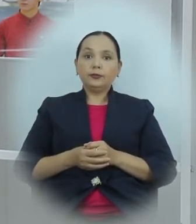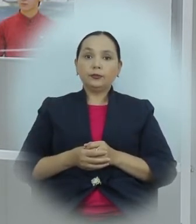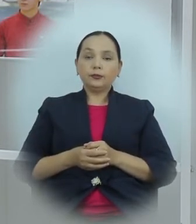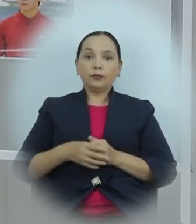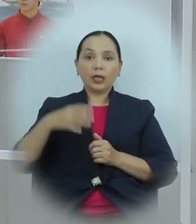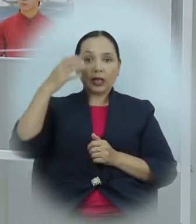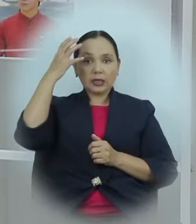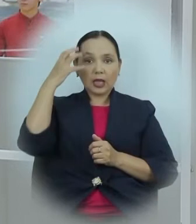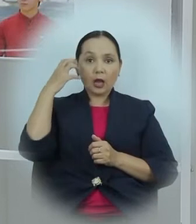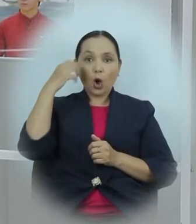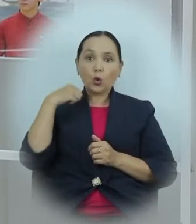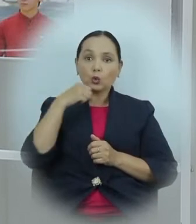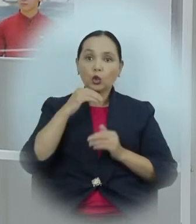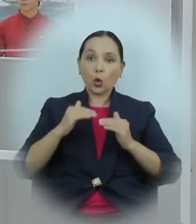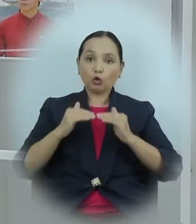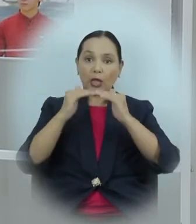Taroqni o'zing ko'tarish uchun